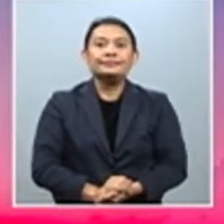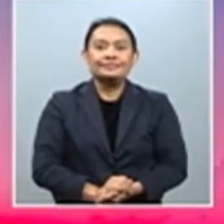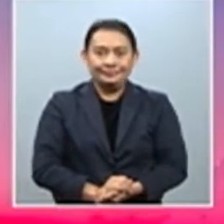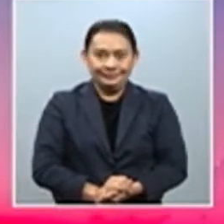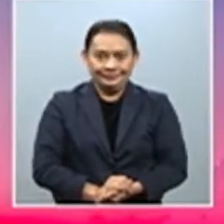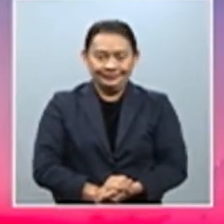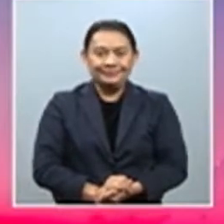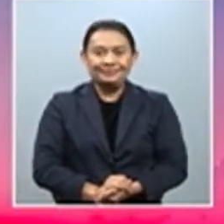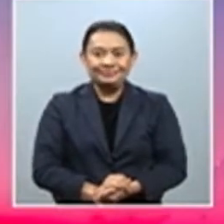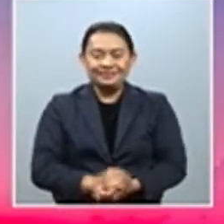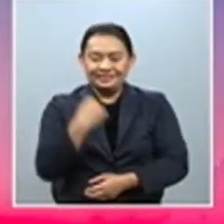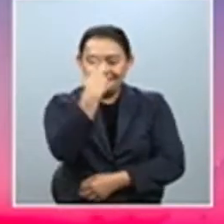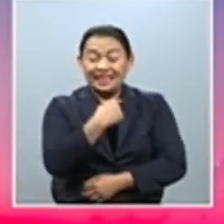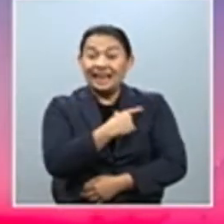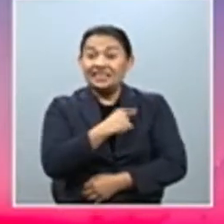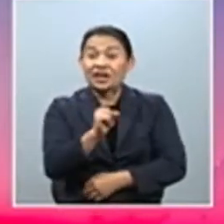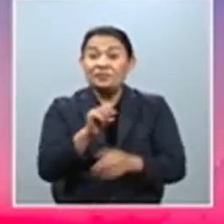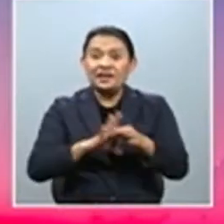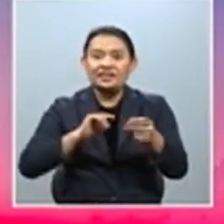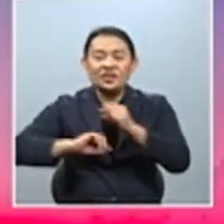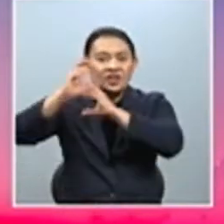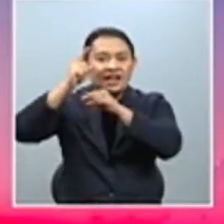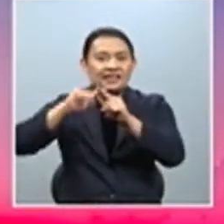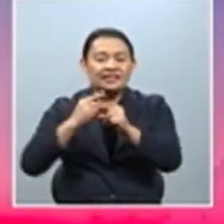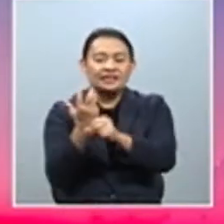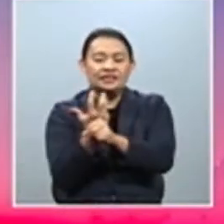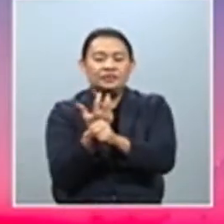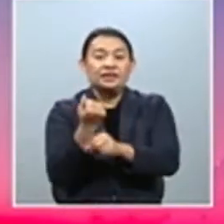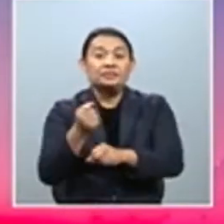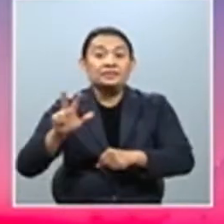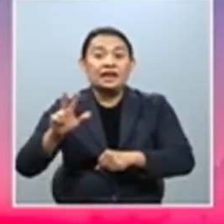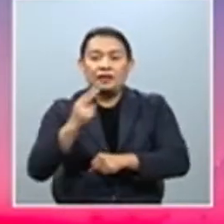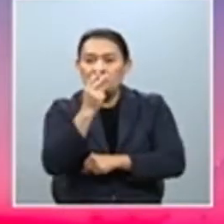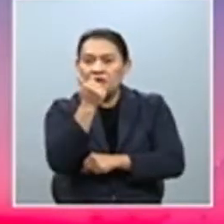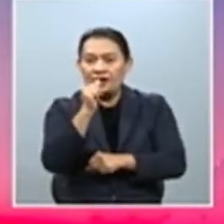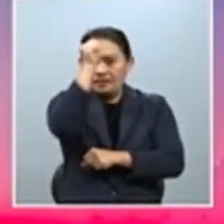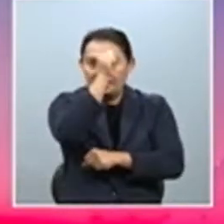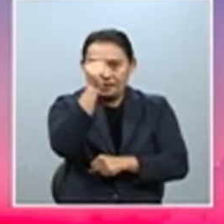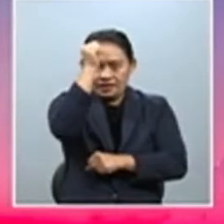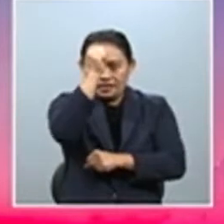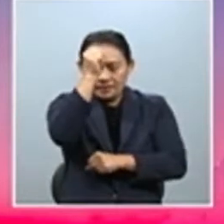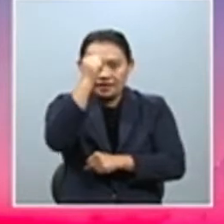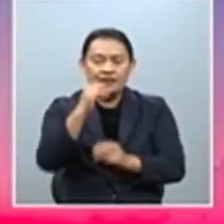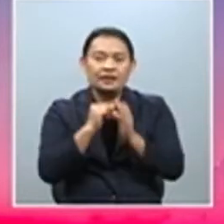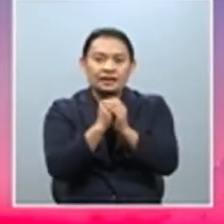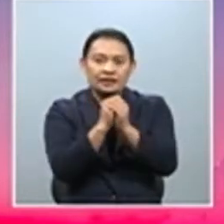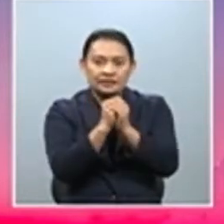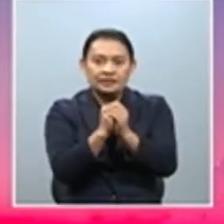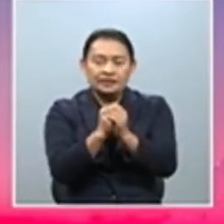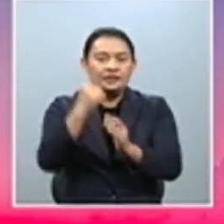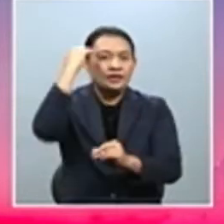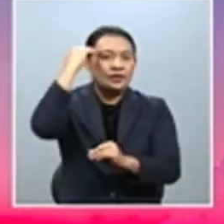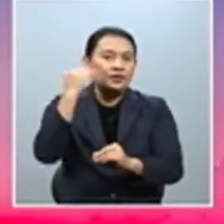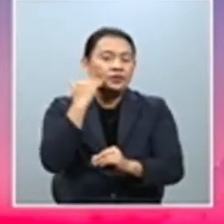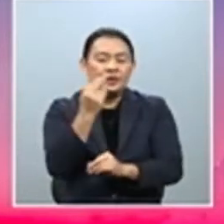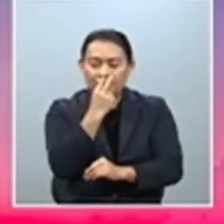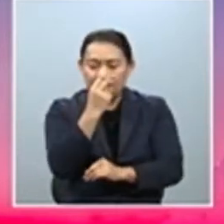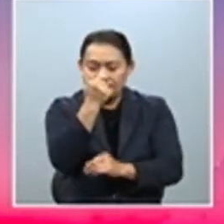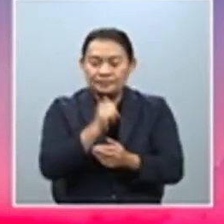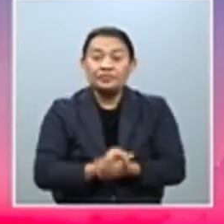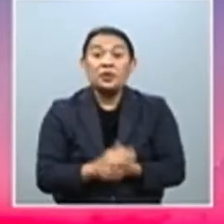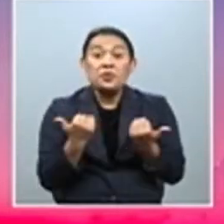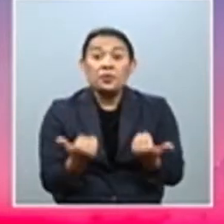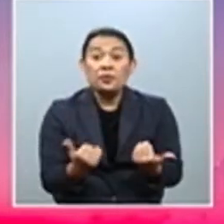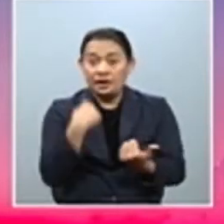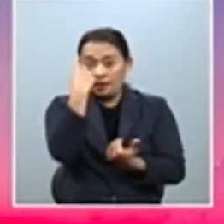ค่ะเรียกว่าใครชื่นชอบเรื่องซีรีส์นะคะช่อง13ก็จัดหนักจัดเต็มค่ะทั้งซีรีส์อินเดียซีรีส์จากจีนแล้วก็ซีรีส์จากเกาหลีนะคะส่วนวันนี้ใครเป็น